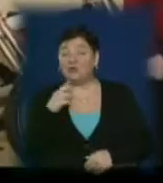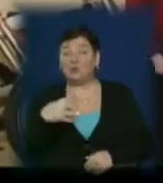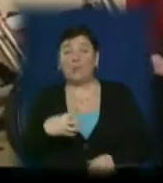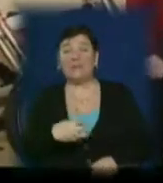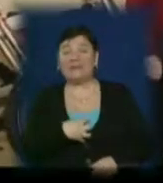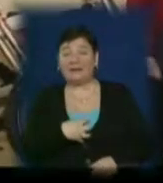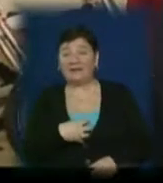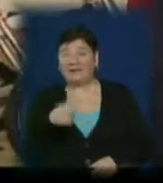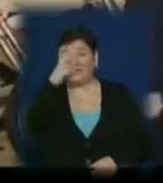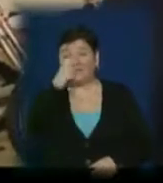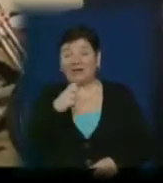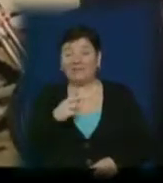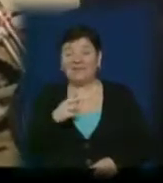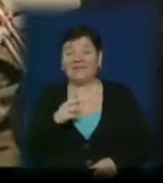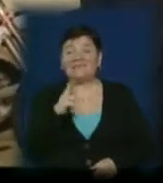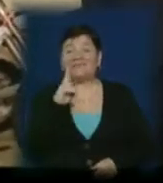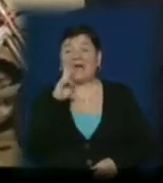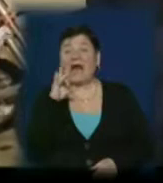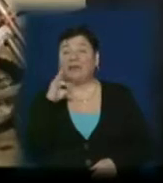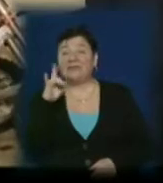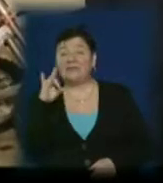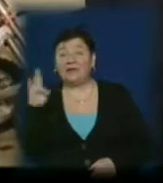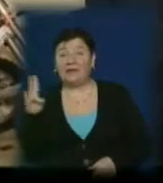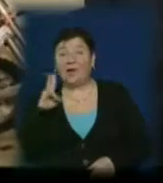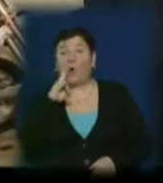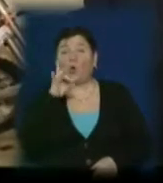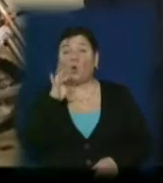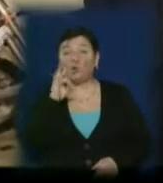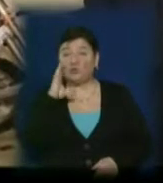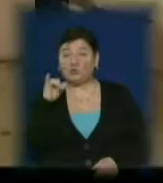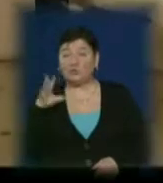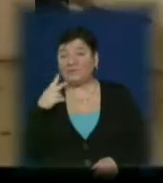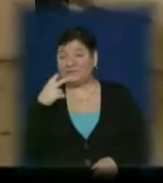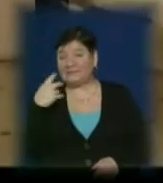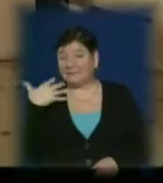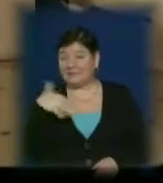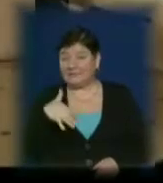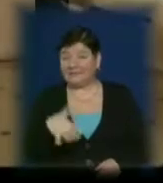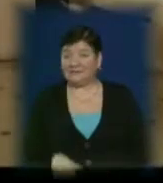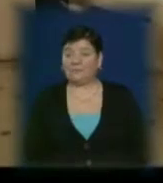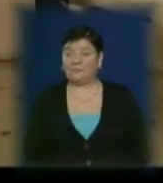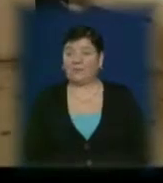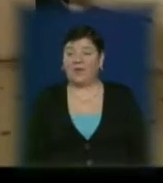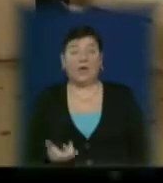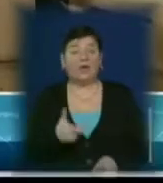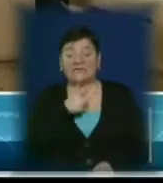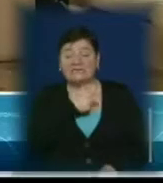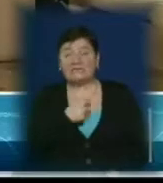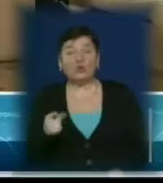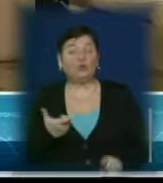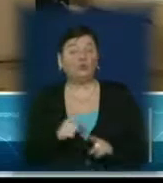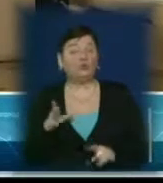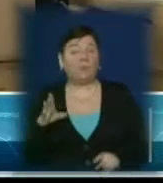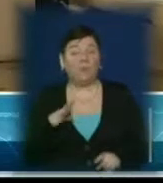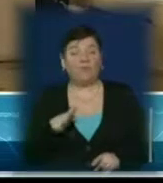чемпіонату держави з кантрі-кросу у новому класі 250. Сезон був дуже важкий, як і в фізичному,